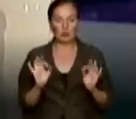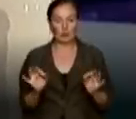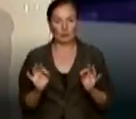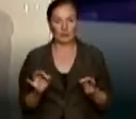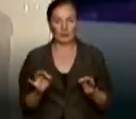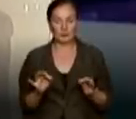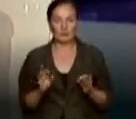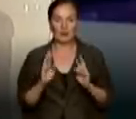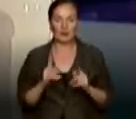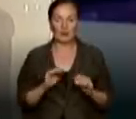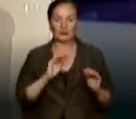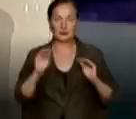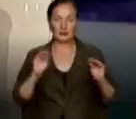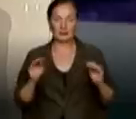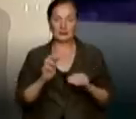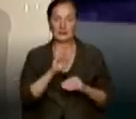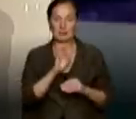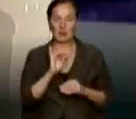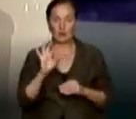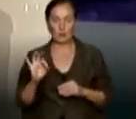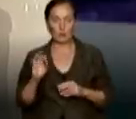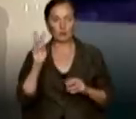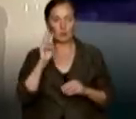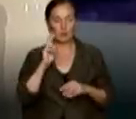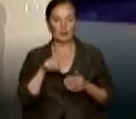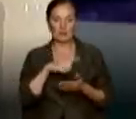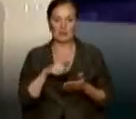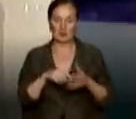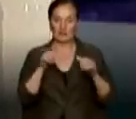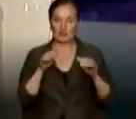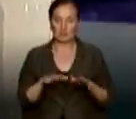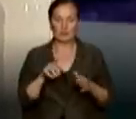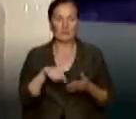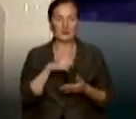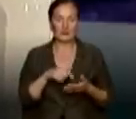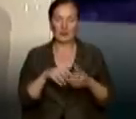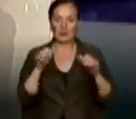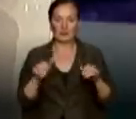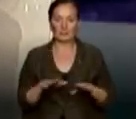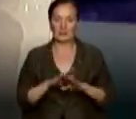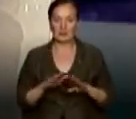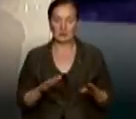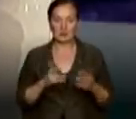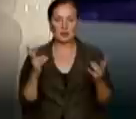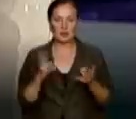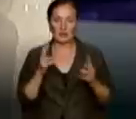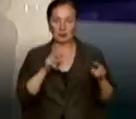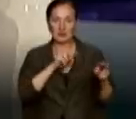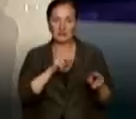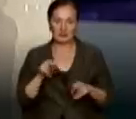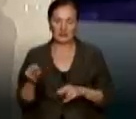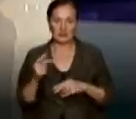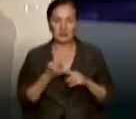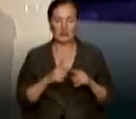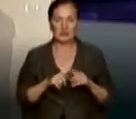ставляться біотуалет і думають, що якщо його поставити, питання вирішується. Але питання не вирішується, треба за ними ще теж дивитися. Тобто цей